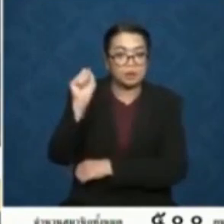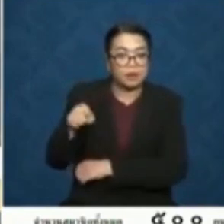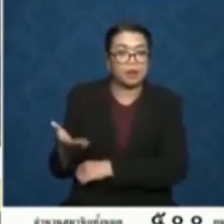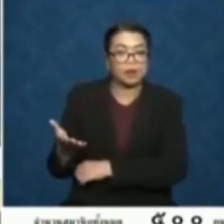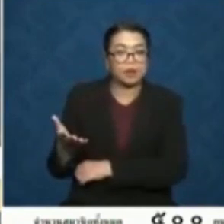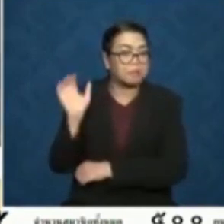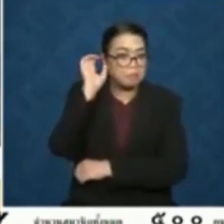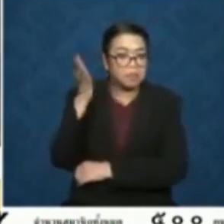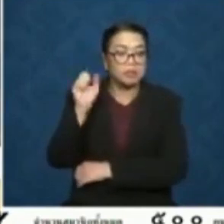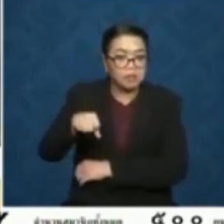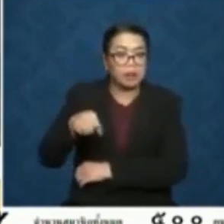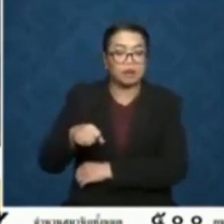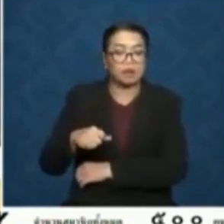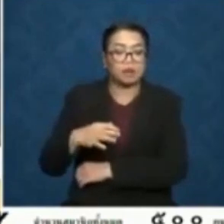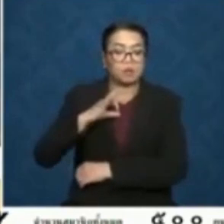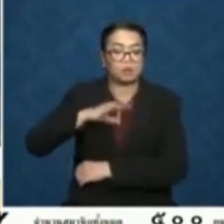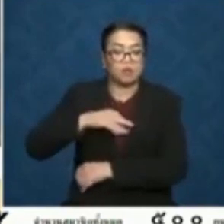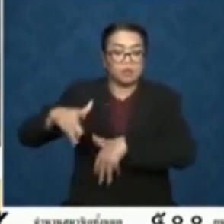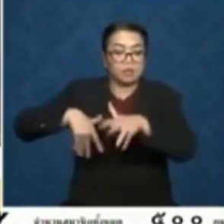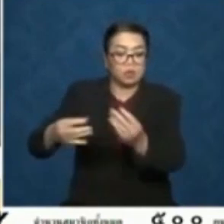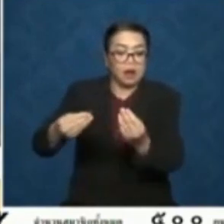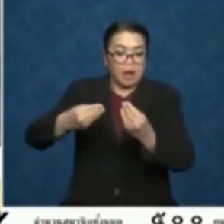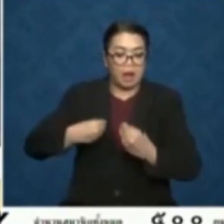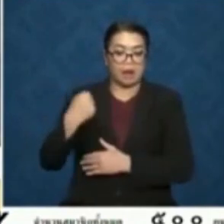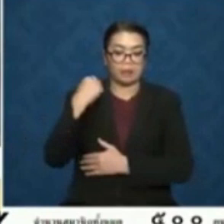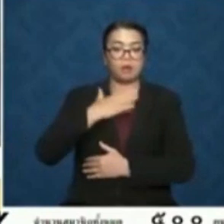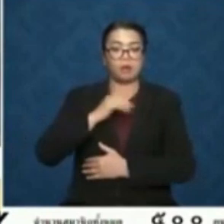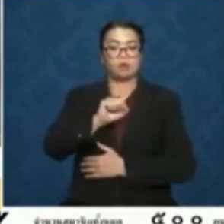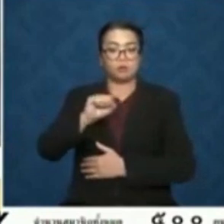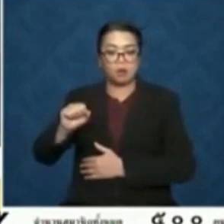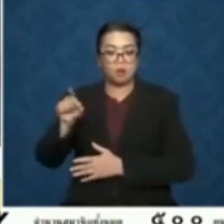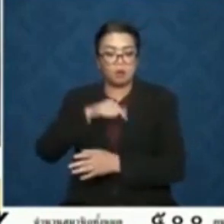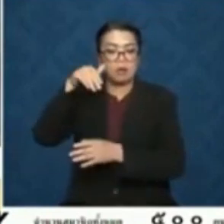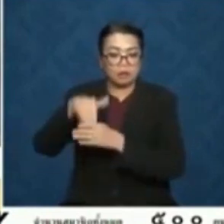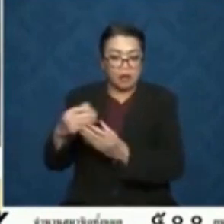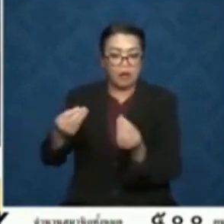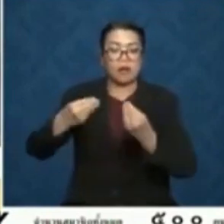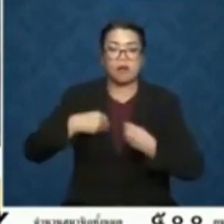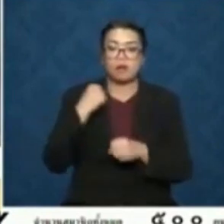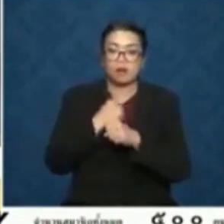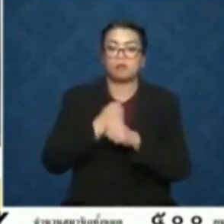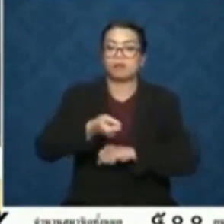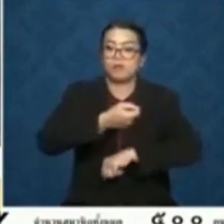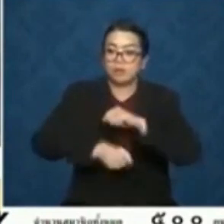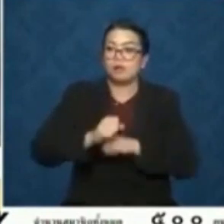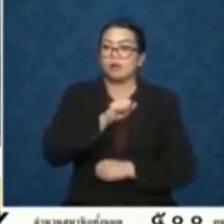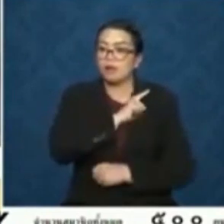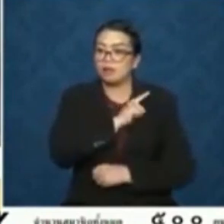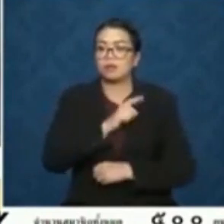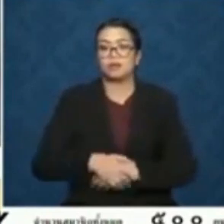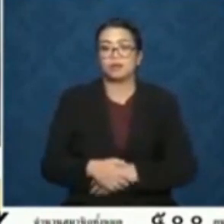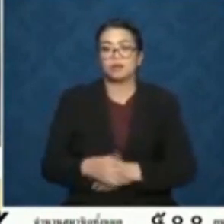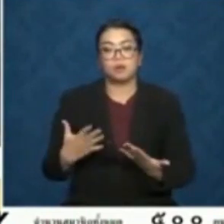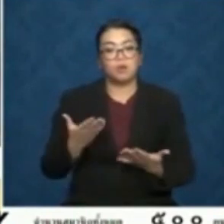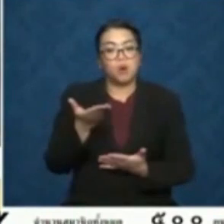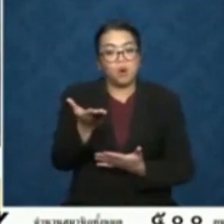กเอาเผากินเหรอครับผมว่าเรื่องนี้เรื่องใหญ่นะครับเรากำลังดูถูกอำนาจที่ประชาชนมอบให้เรามากับมือในการเลือกตั้